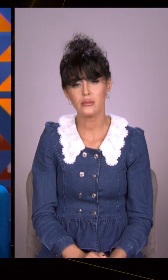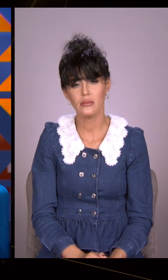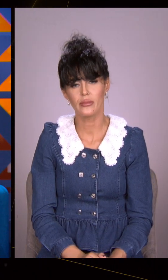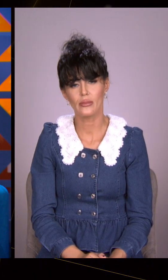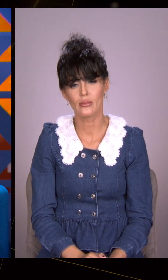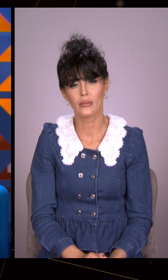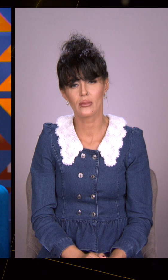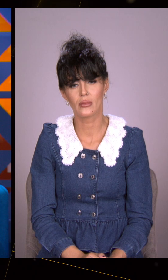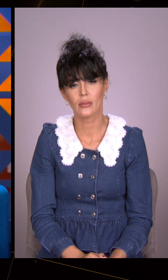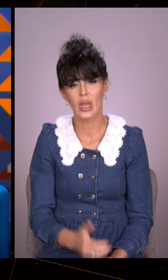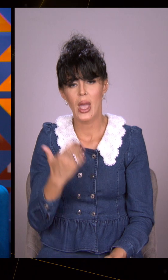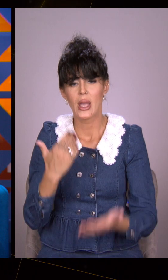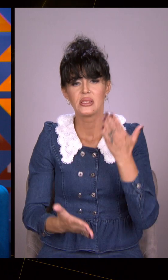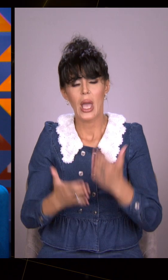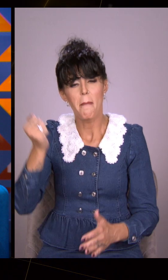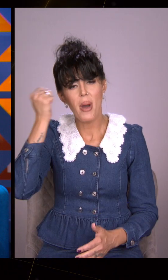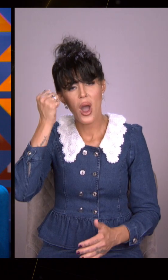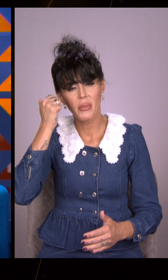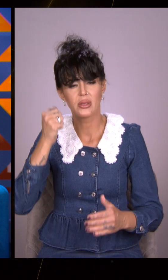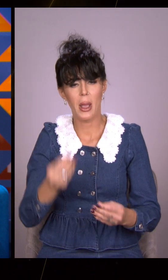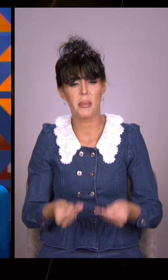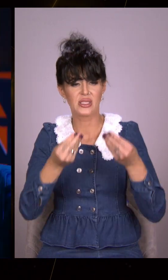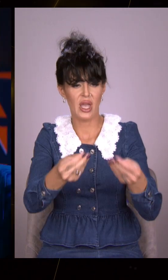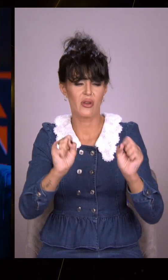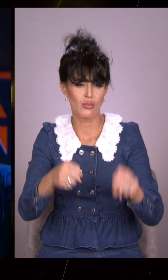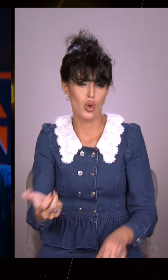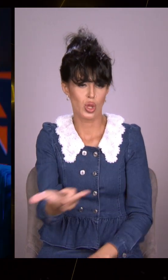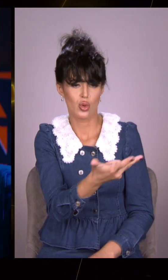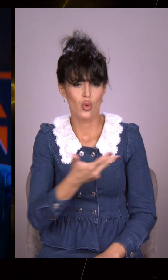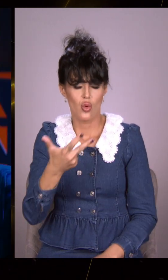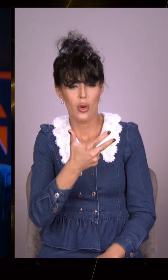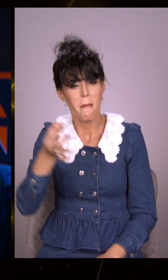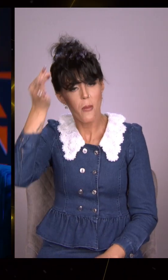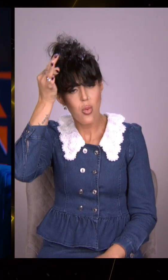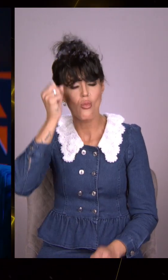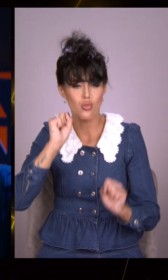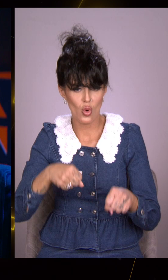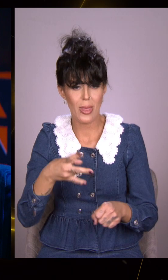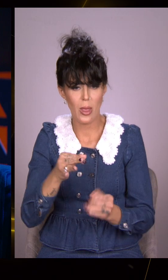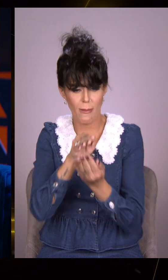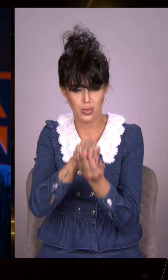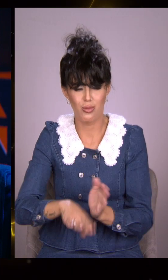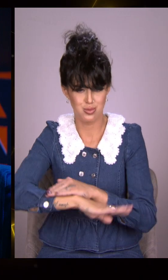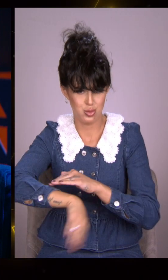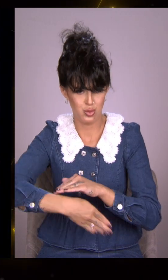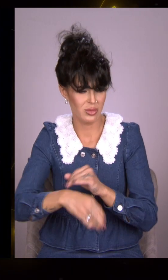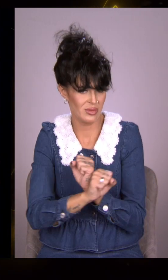коли пам'ятник ставить, то вже для всіх трьох. Разом поставити. Хіба так.